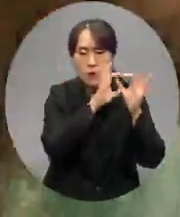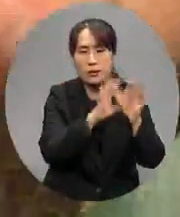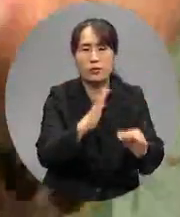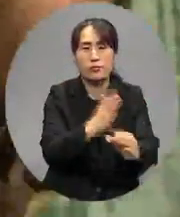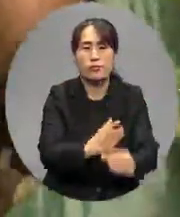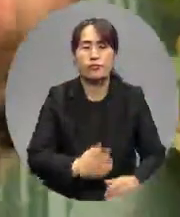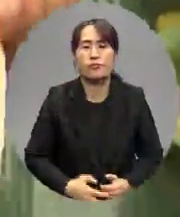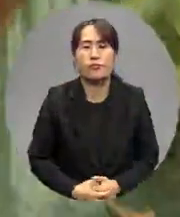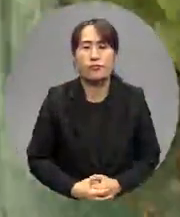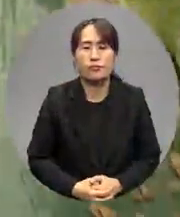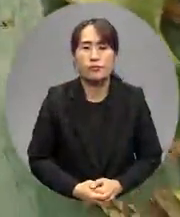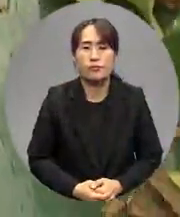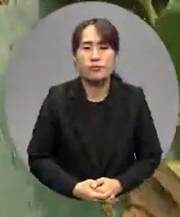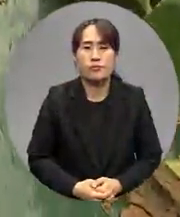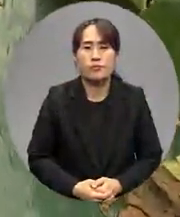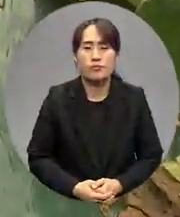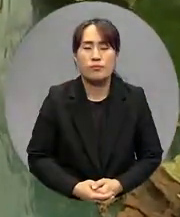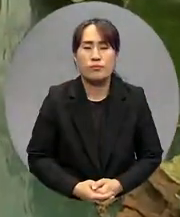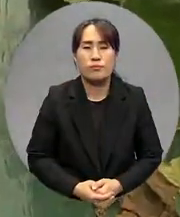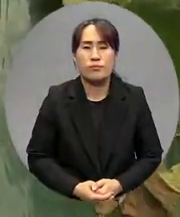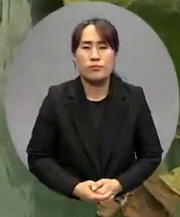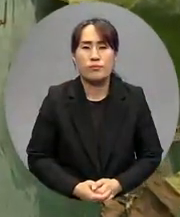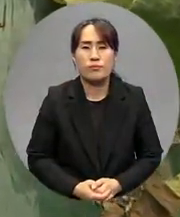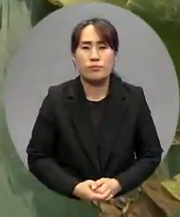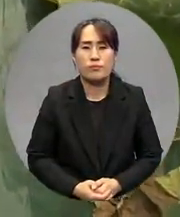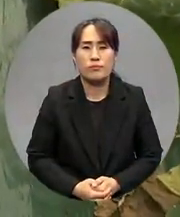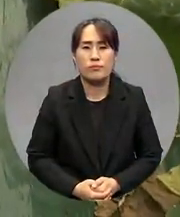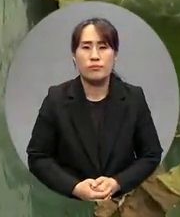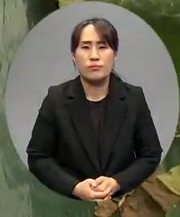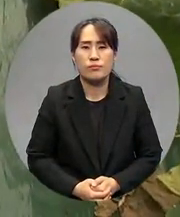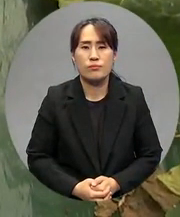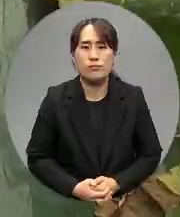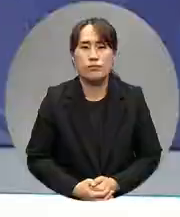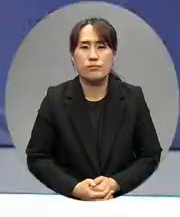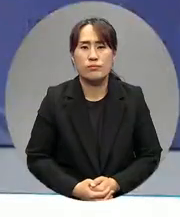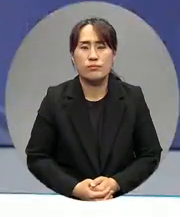중입니다. MBC 뉴스 이승준입니다.